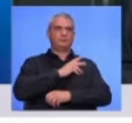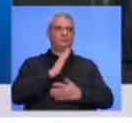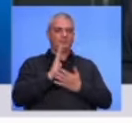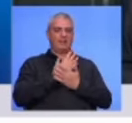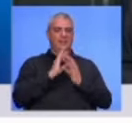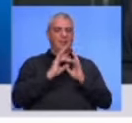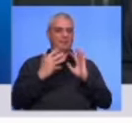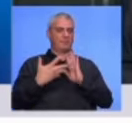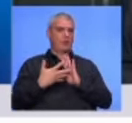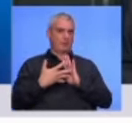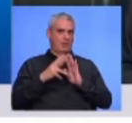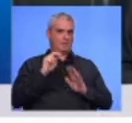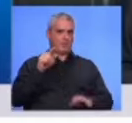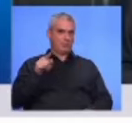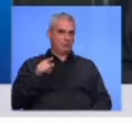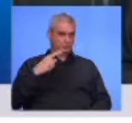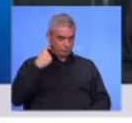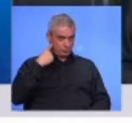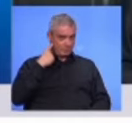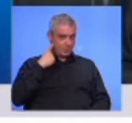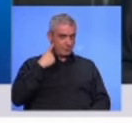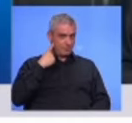בחקירה בעניין הזה. שמעת על זה?